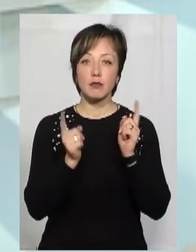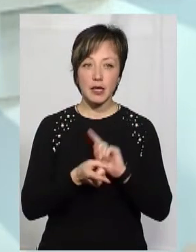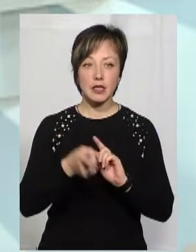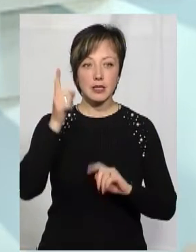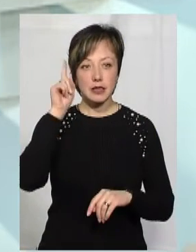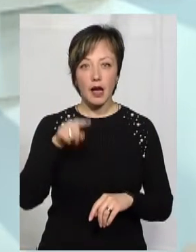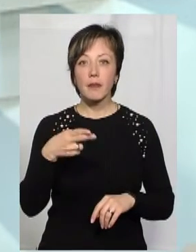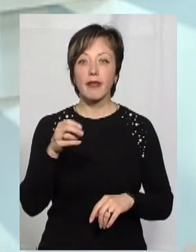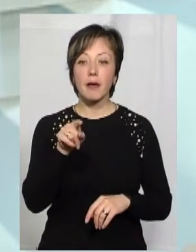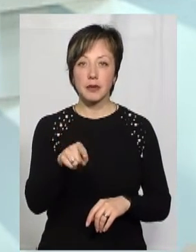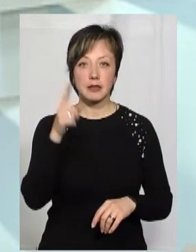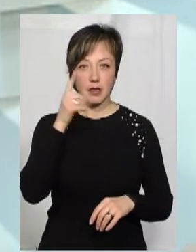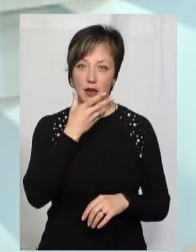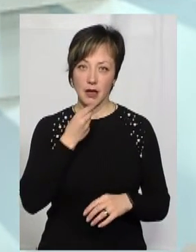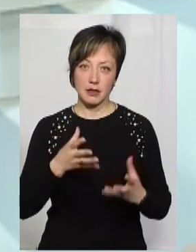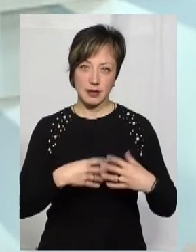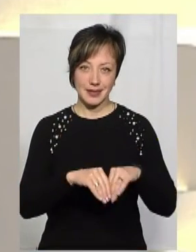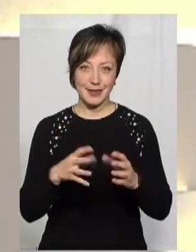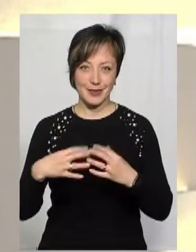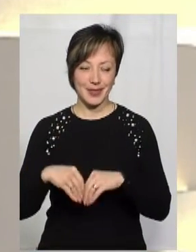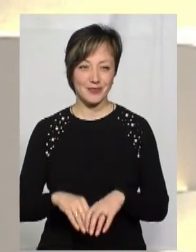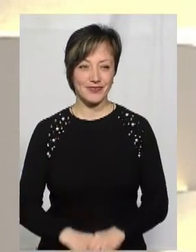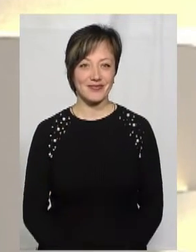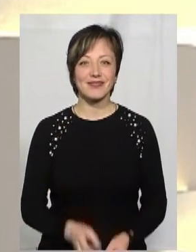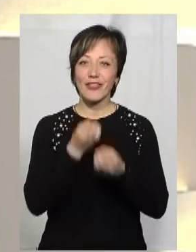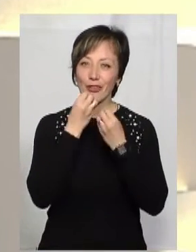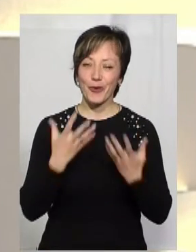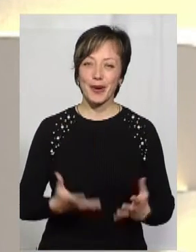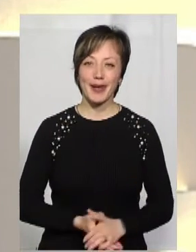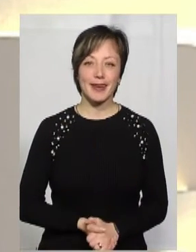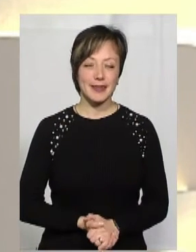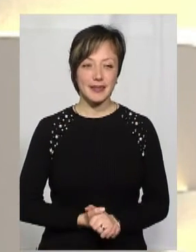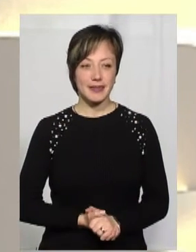що там, де ми знаємо, дуже гарні сім'ї. Ну, то добре.